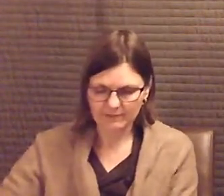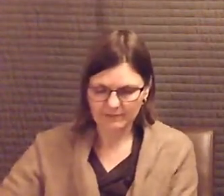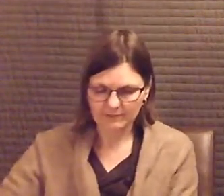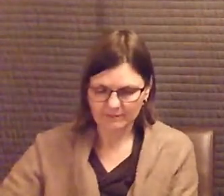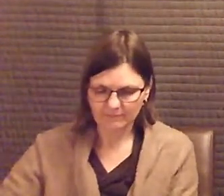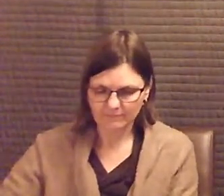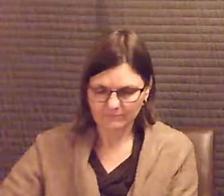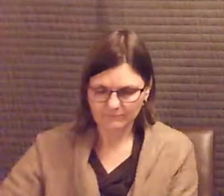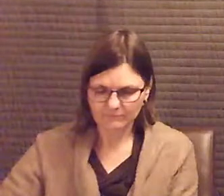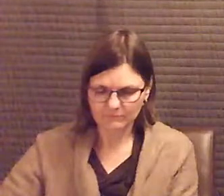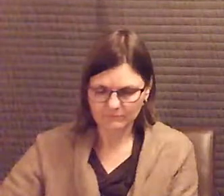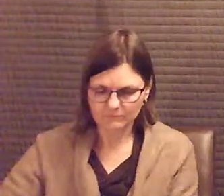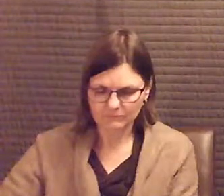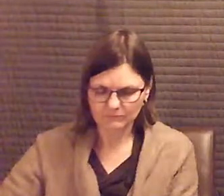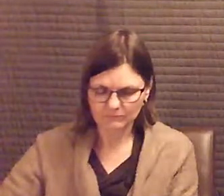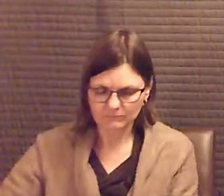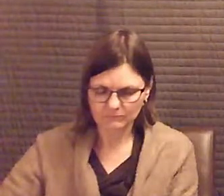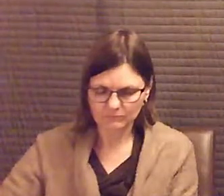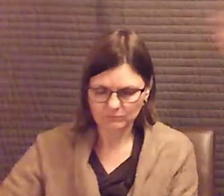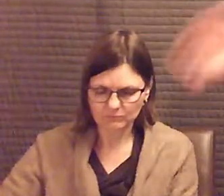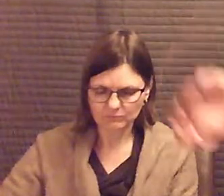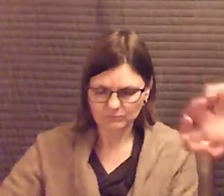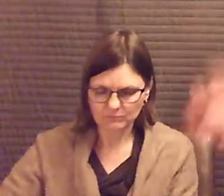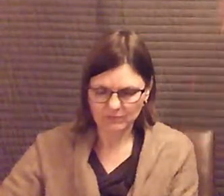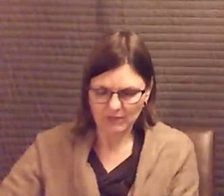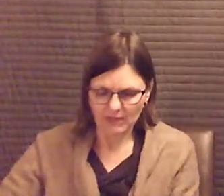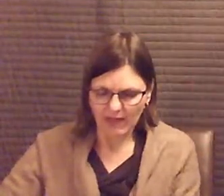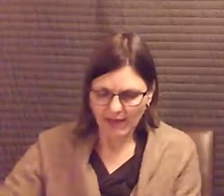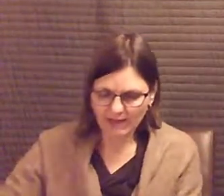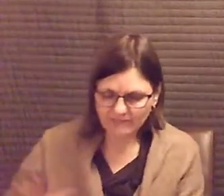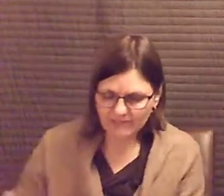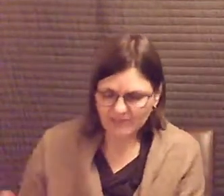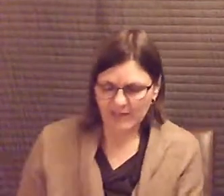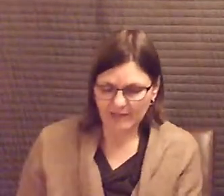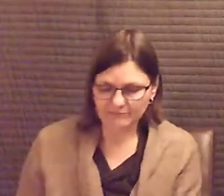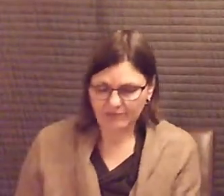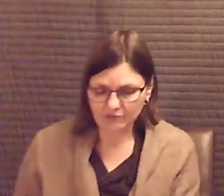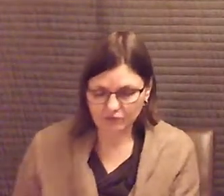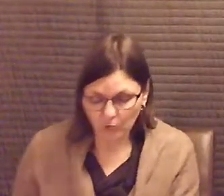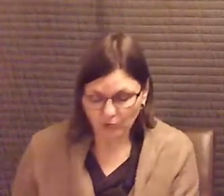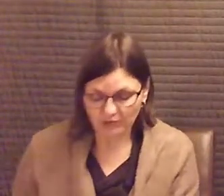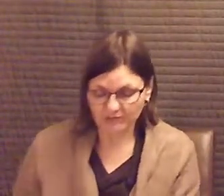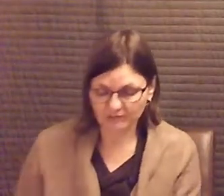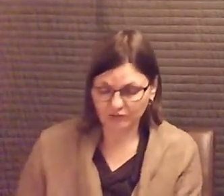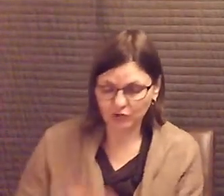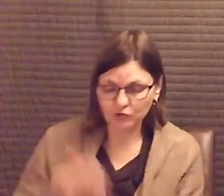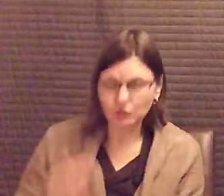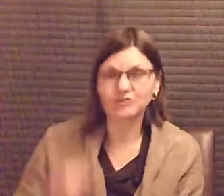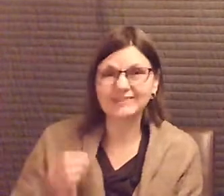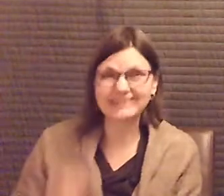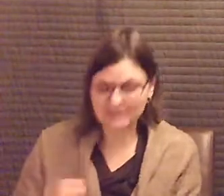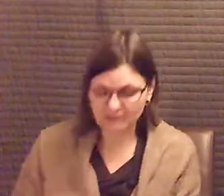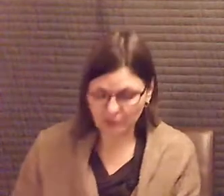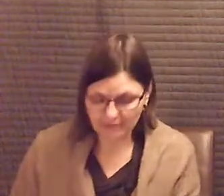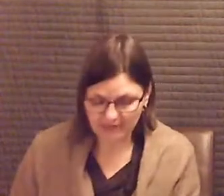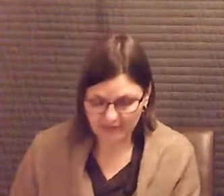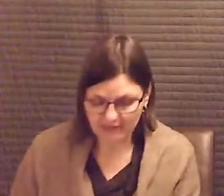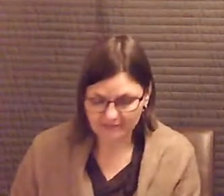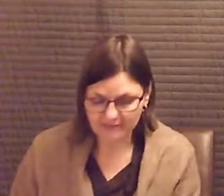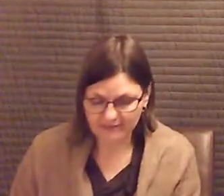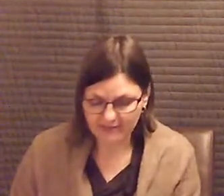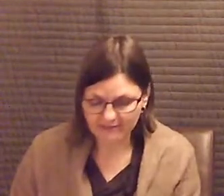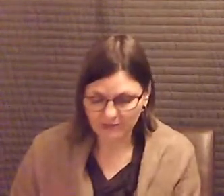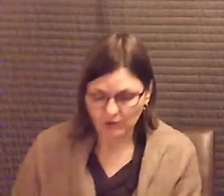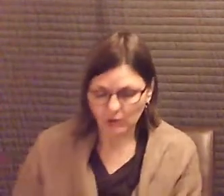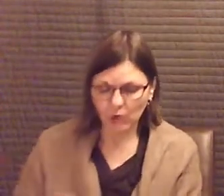wat doen dan de pili nat aan die heeft tegen zwoer dat ze zijn rust niet zouden binnengaan